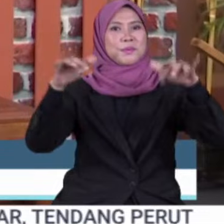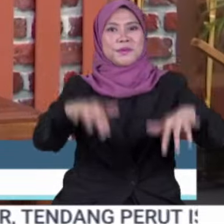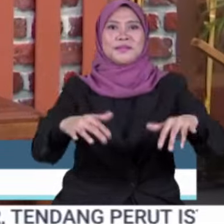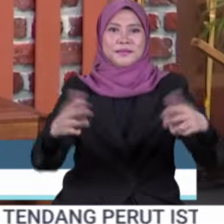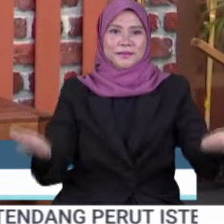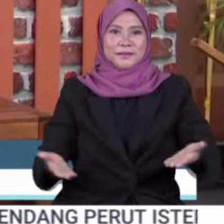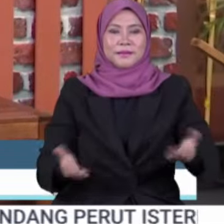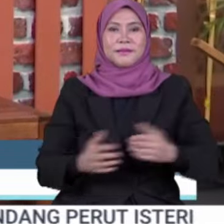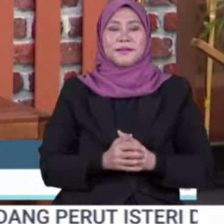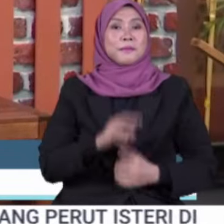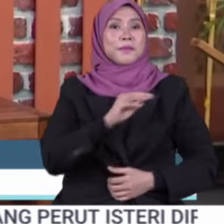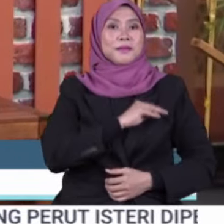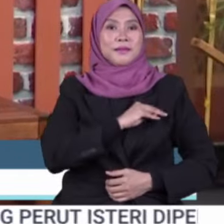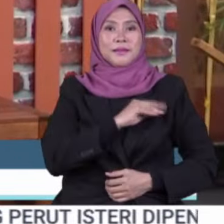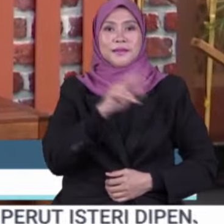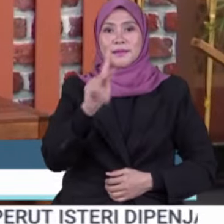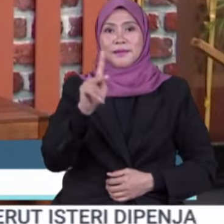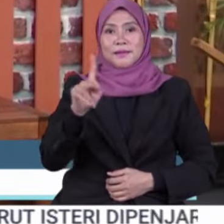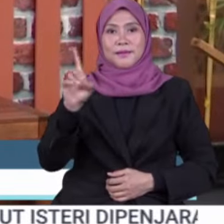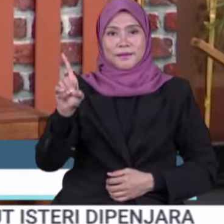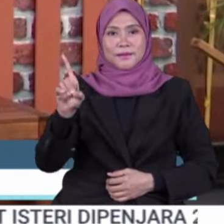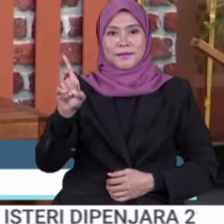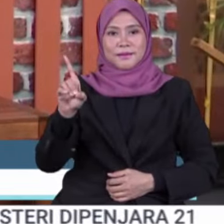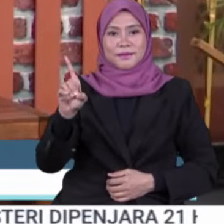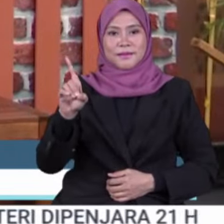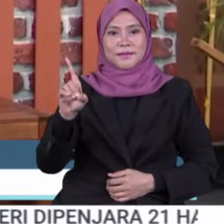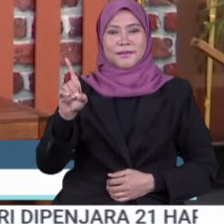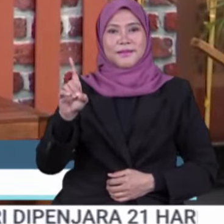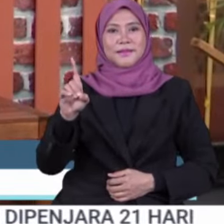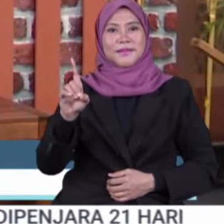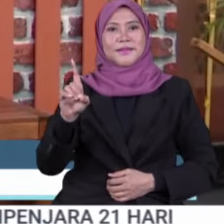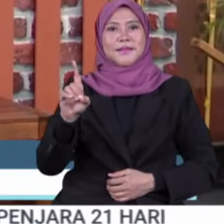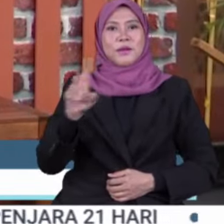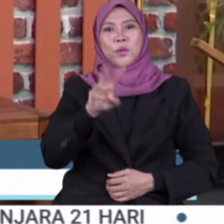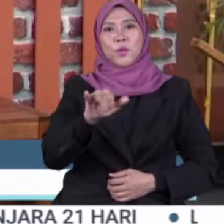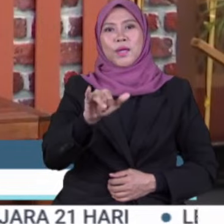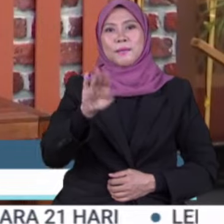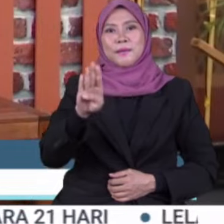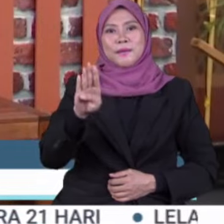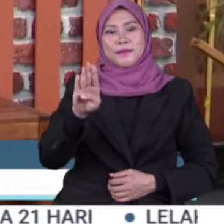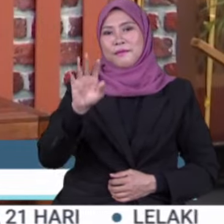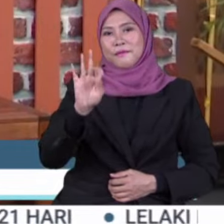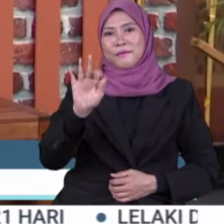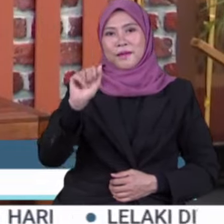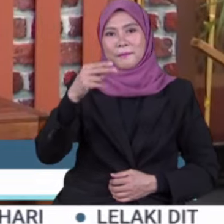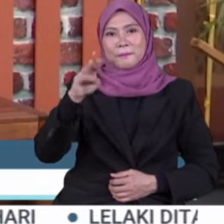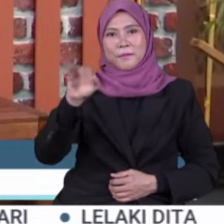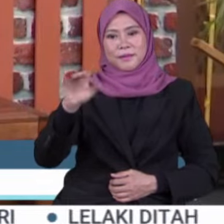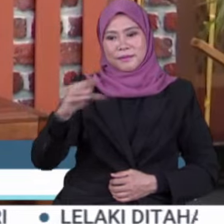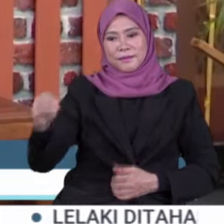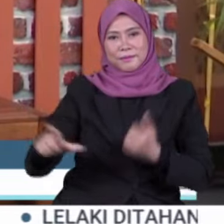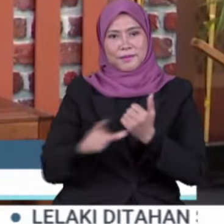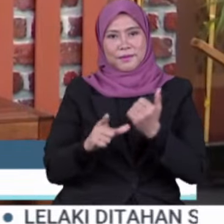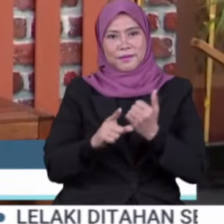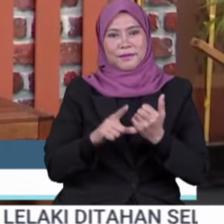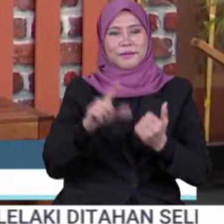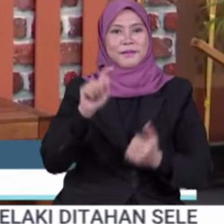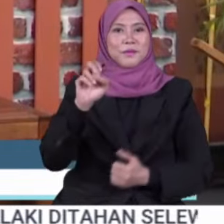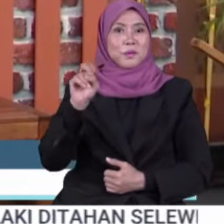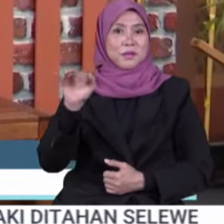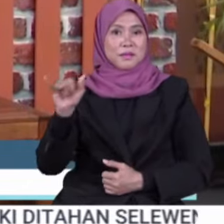ini. Menteri Komunikasi dan Digital KKD YB Fahmi Fazil dan timbalannya YB Tony